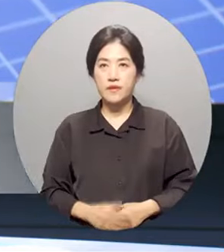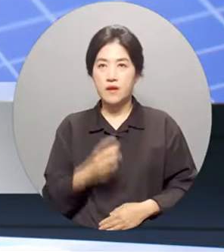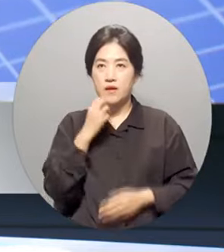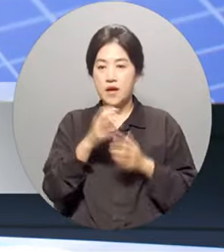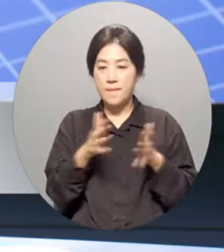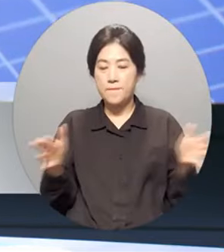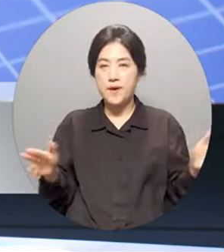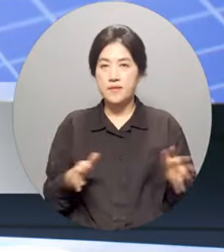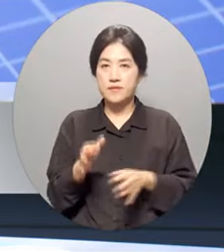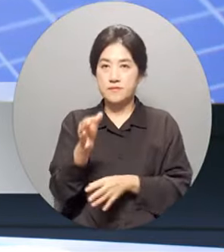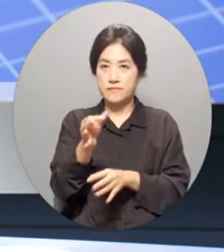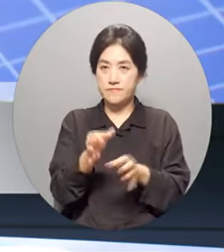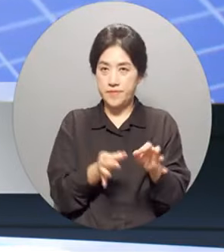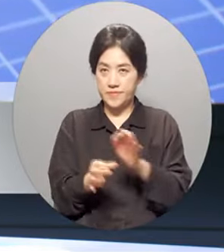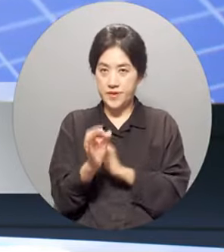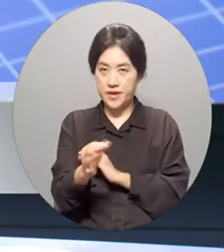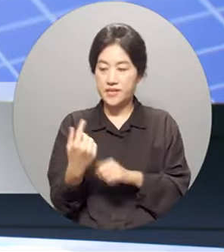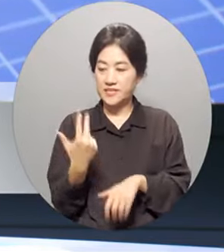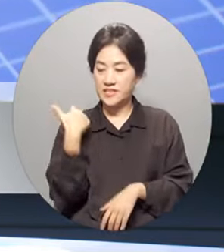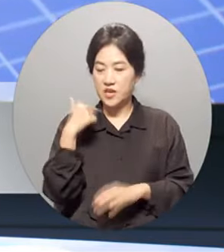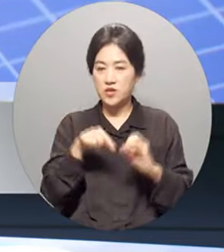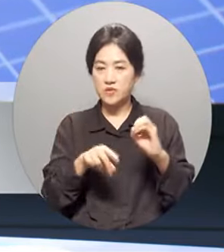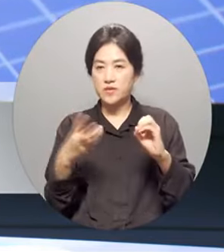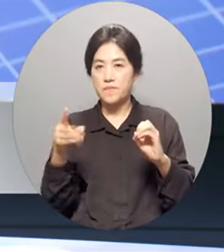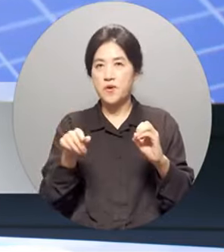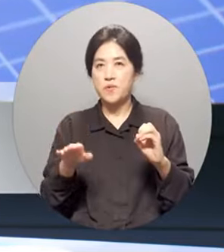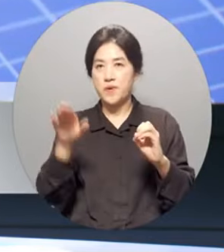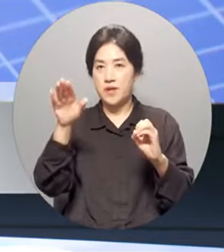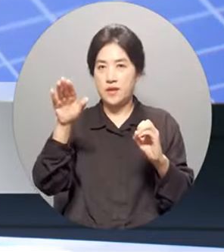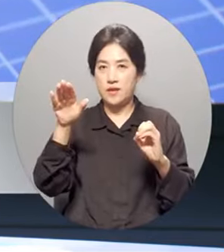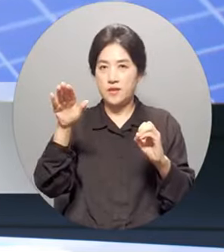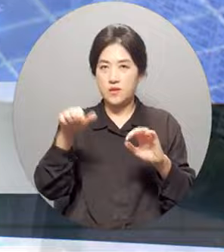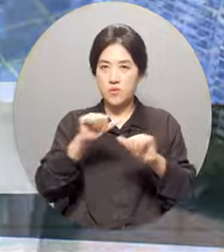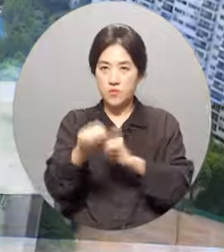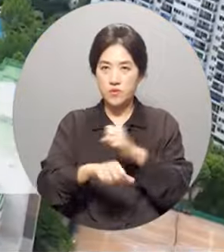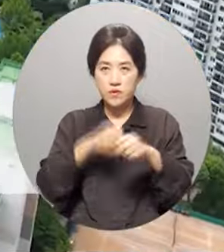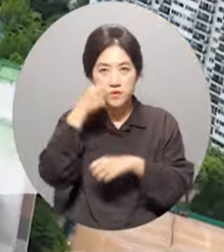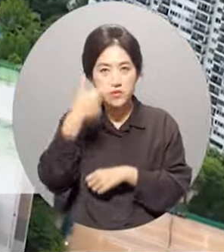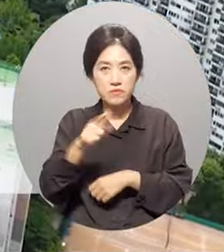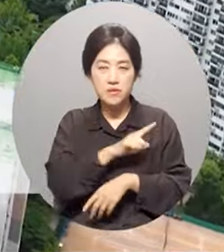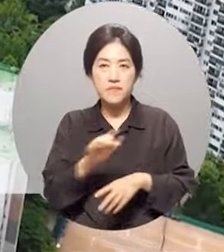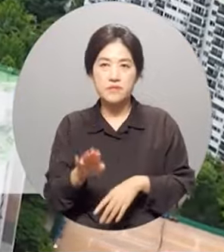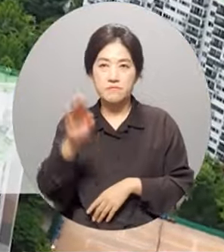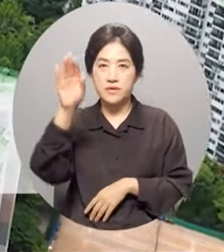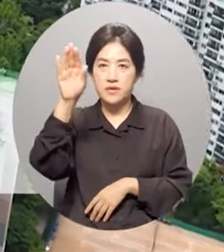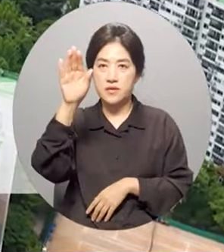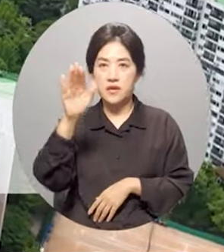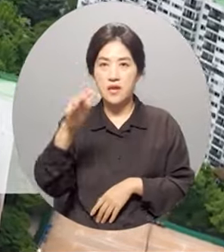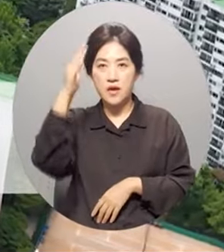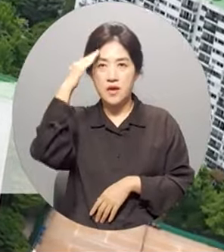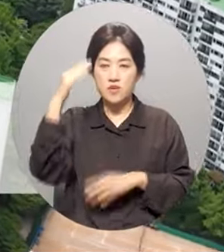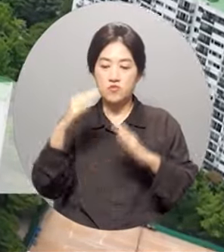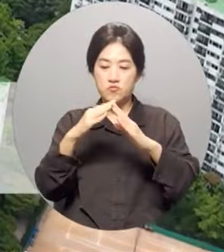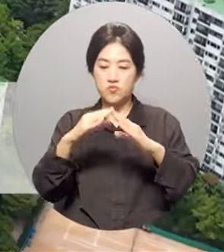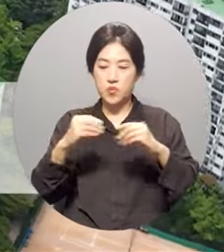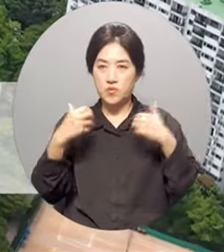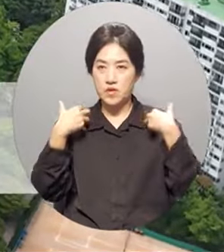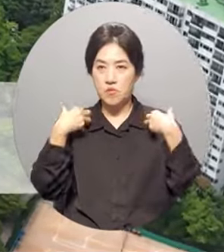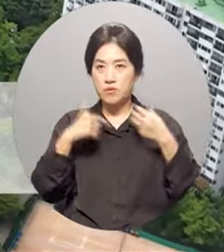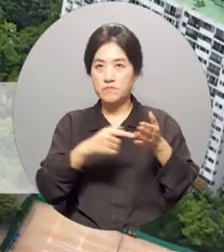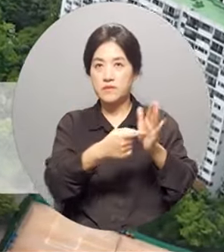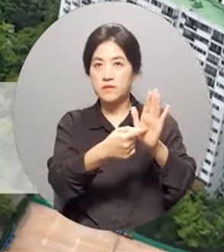서울 아파트 매매가가 지난주 0.3% 올라 5년 10개월여 만에 최대 상승폭을 나타냈다고 한국 부동산원이